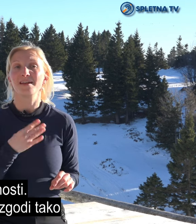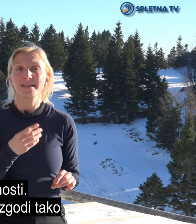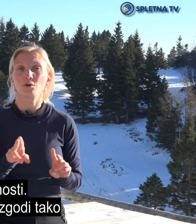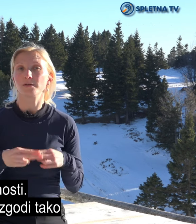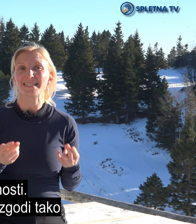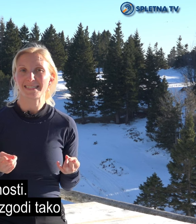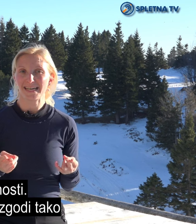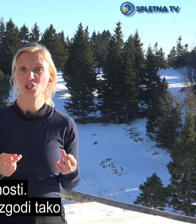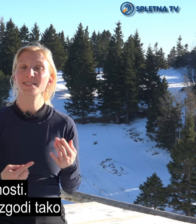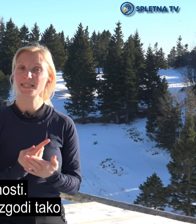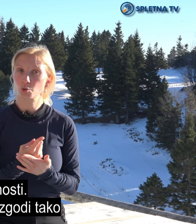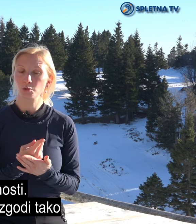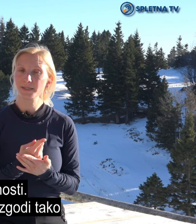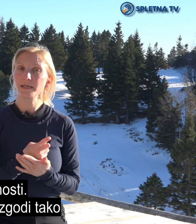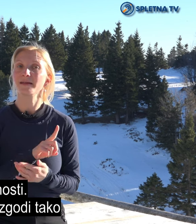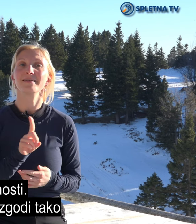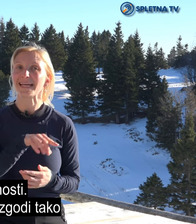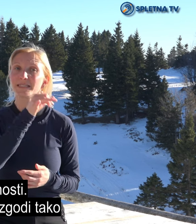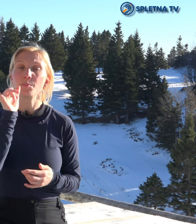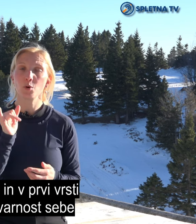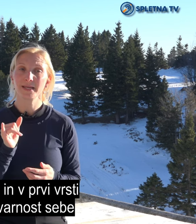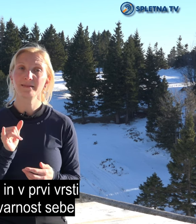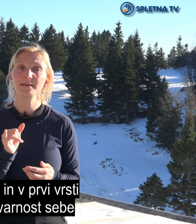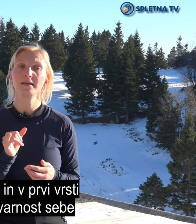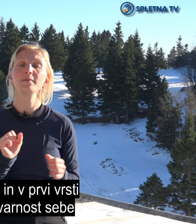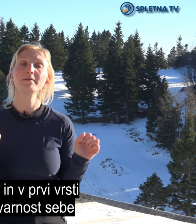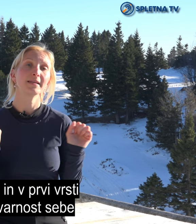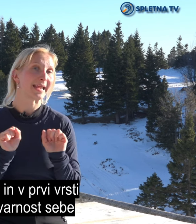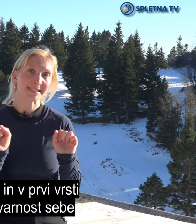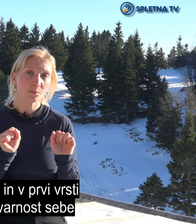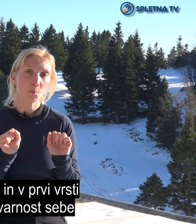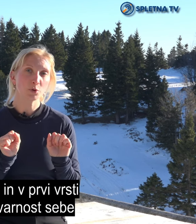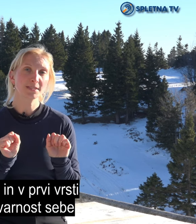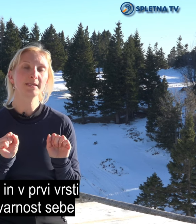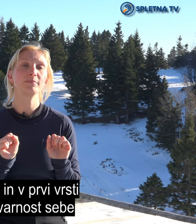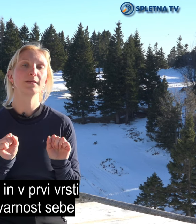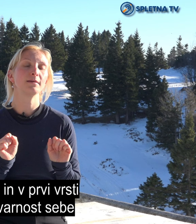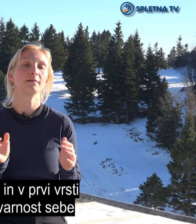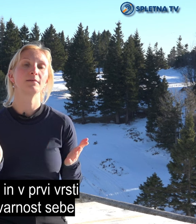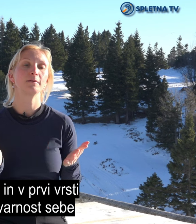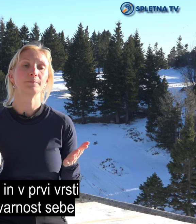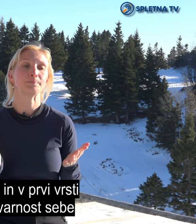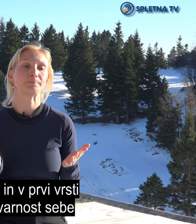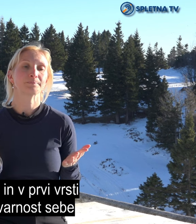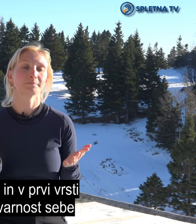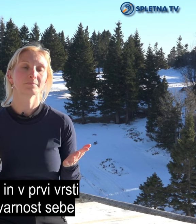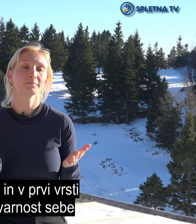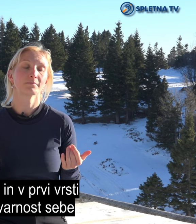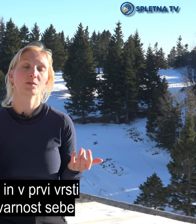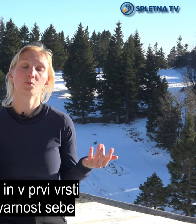ker veliko nesreč se zgodi, ne samo poleti, ne samo po zimi.